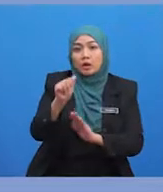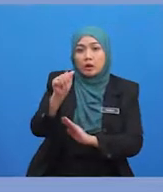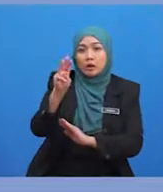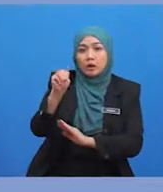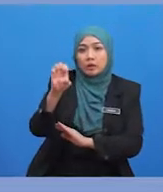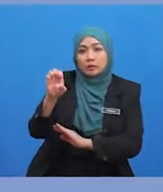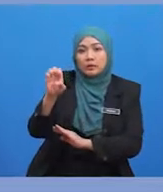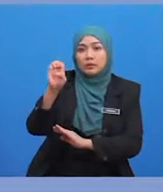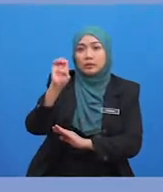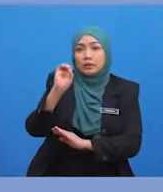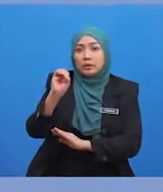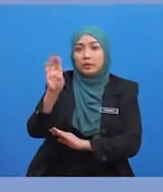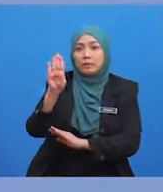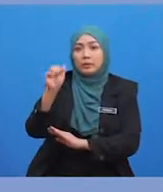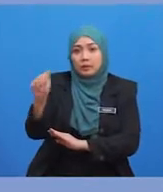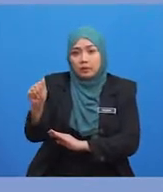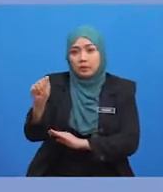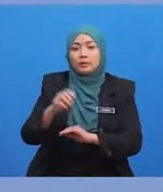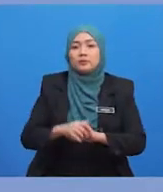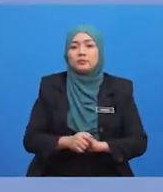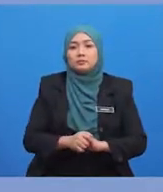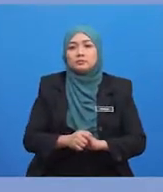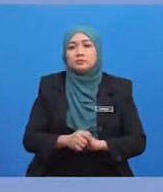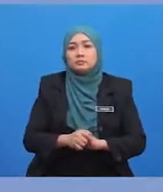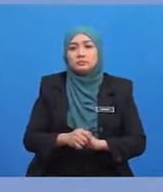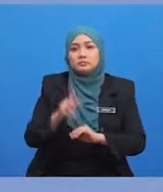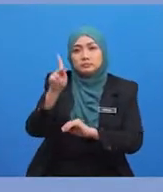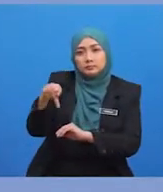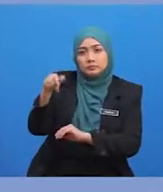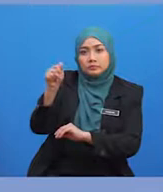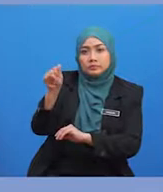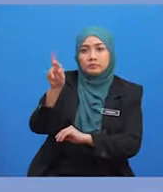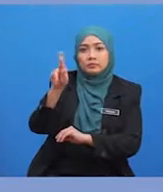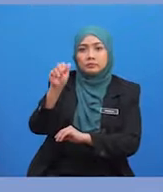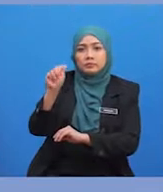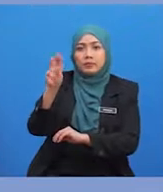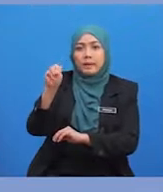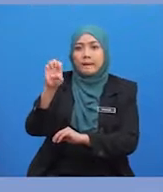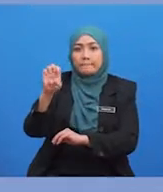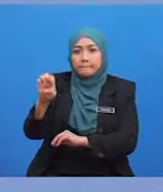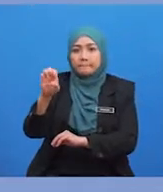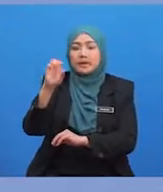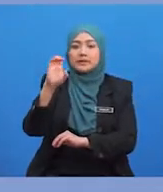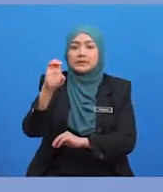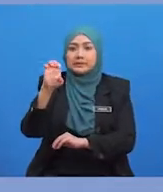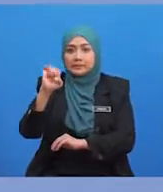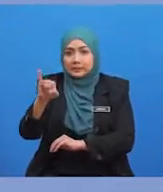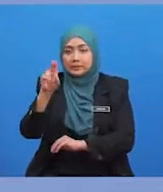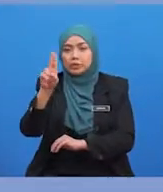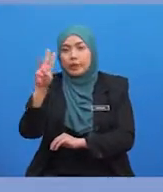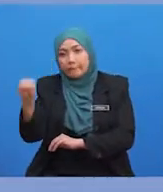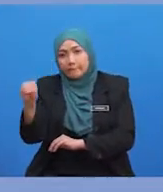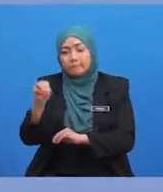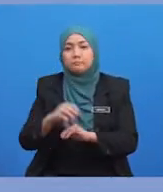makanannya sendiri melalui satu proses yang dinamakan fotosintesis. Cuba lihat pada